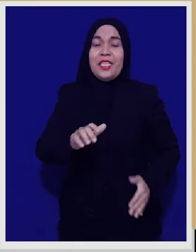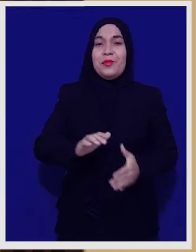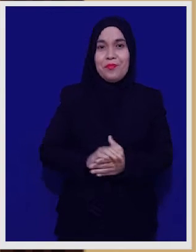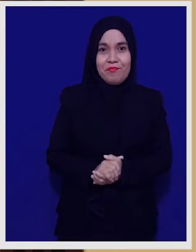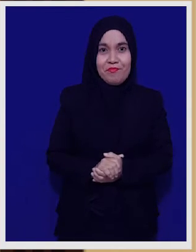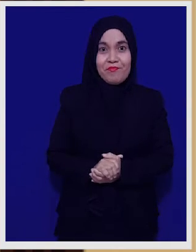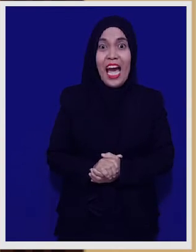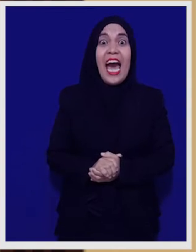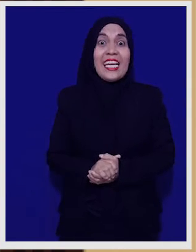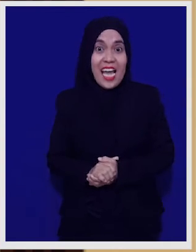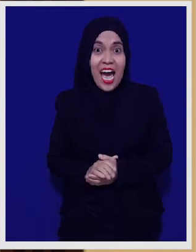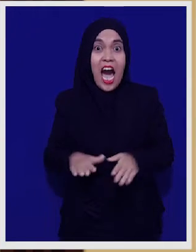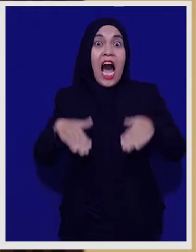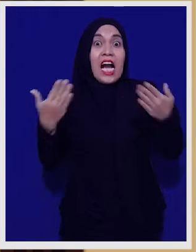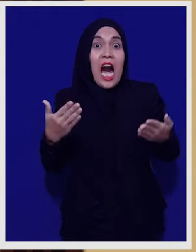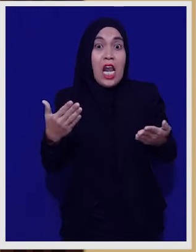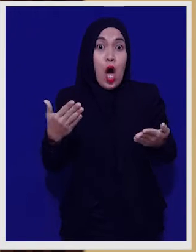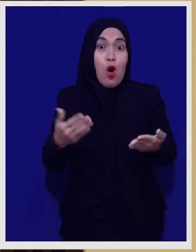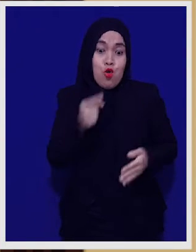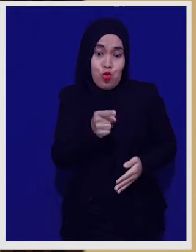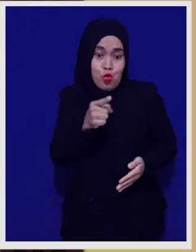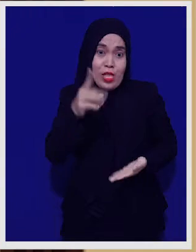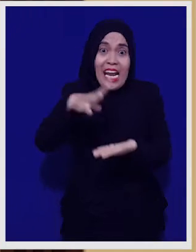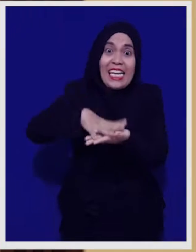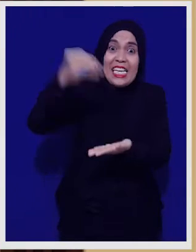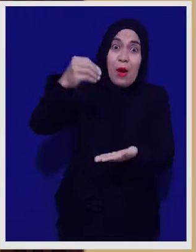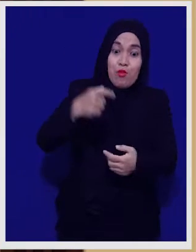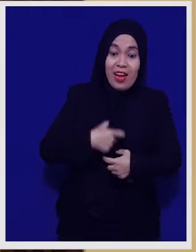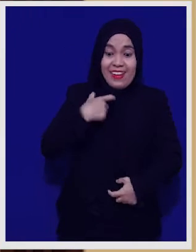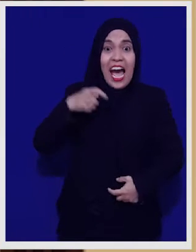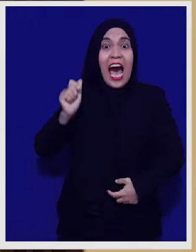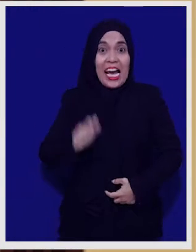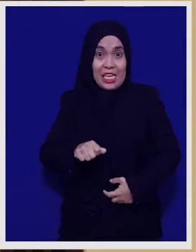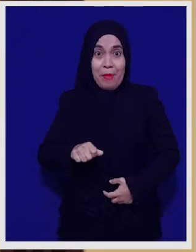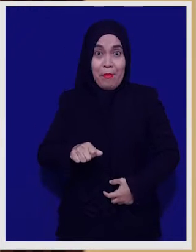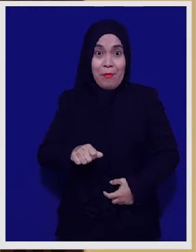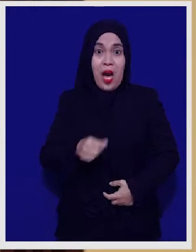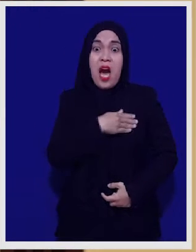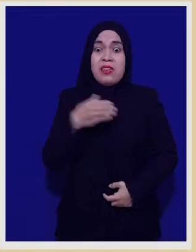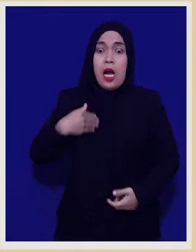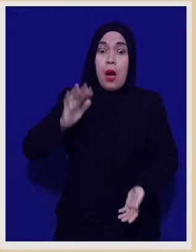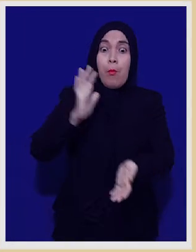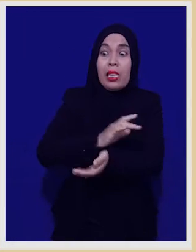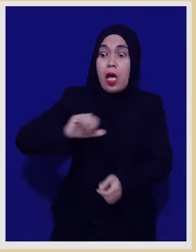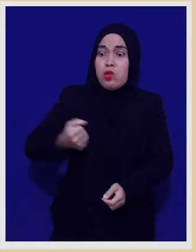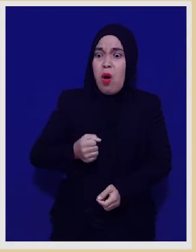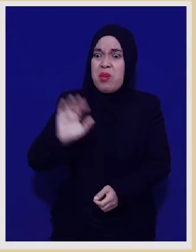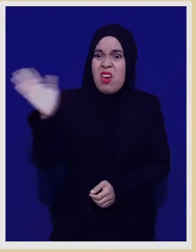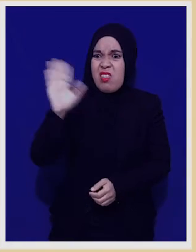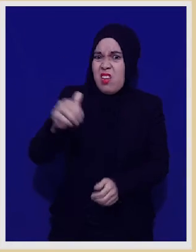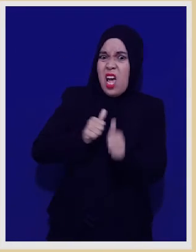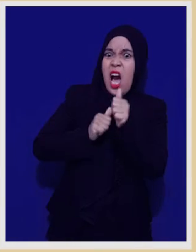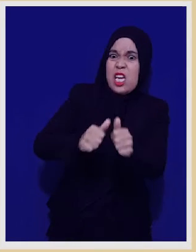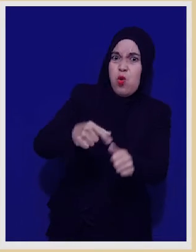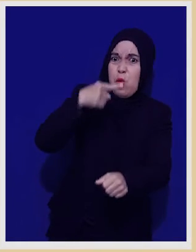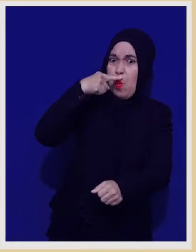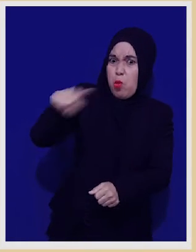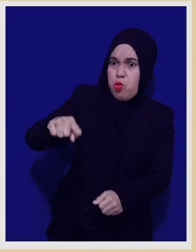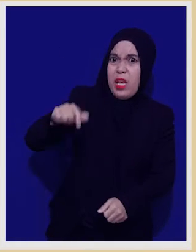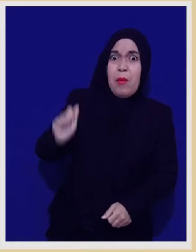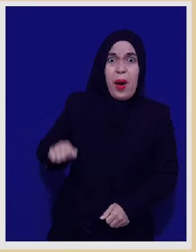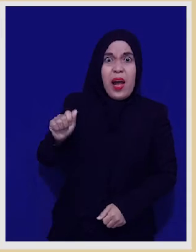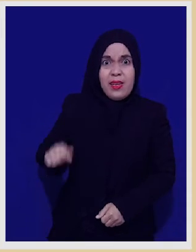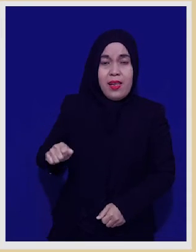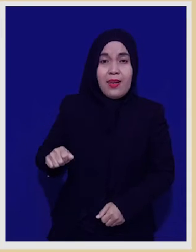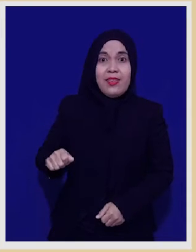Nah, kalau tuntutan dun sana dikabulkan majelis hakim dan mantan suami dun sana indak melaksanakan amar putusan pengadilan,